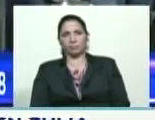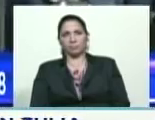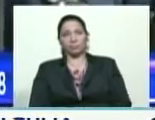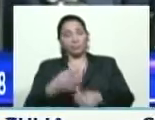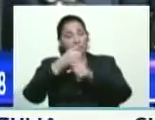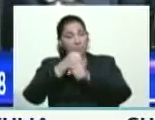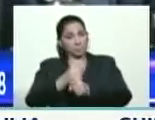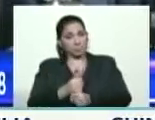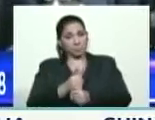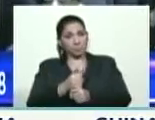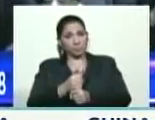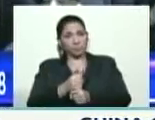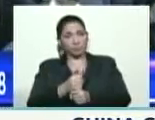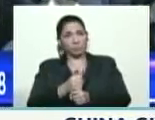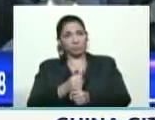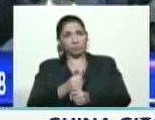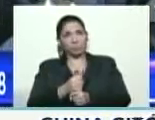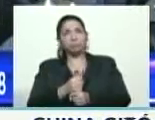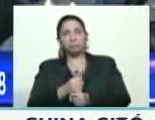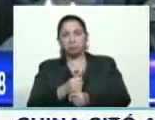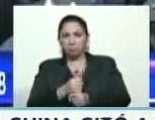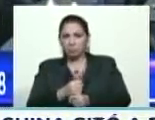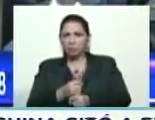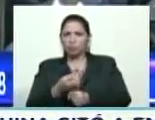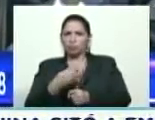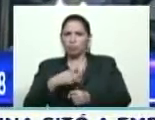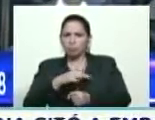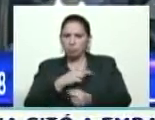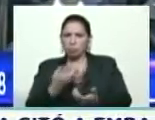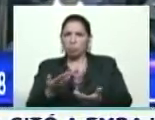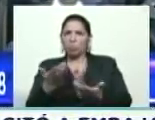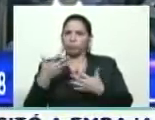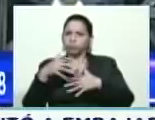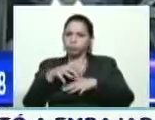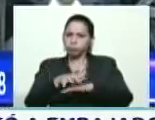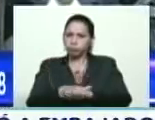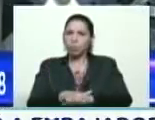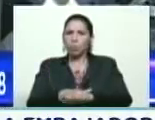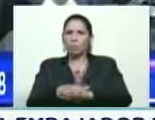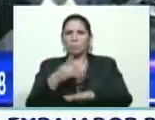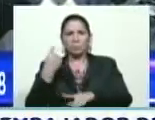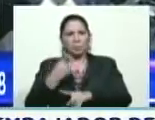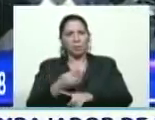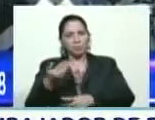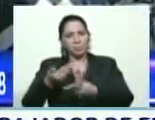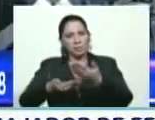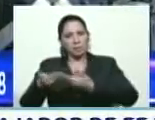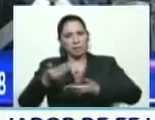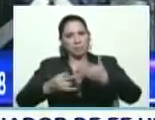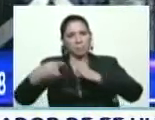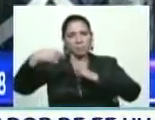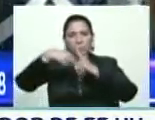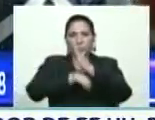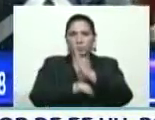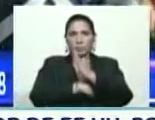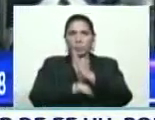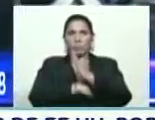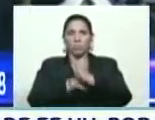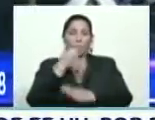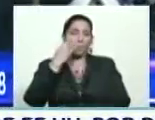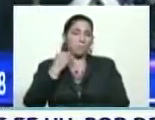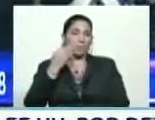Esperamos que el resultado que nos esperará sea el intercambio profundo de